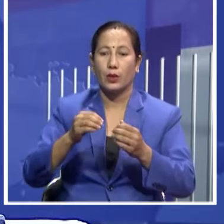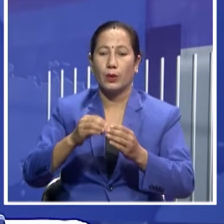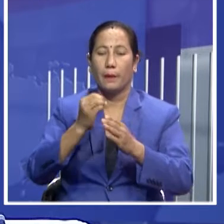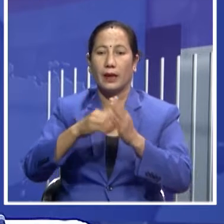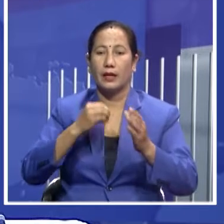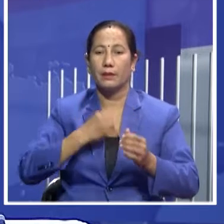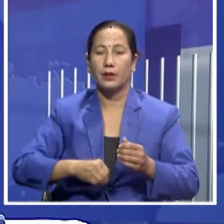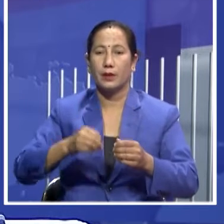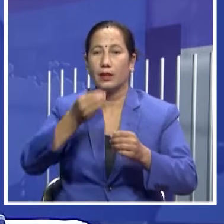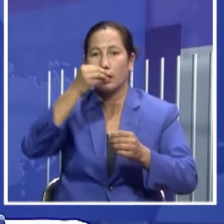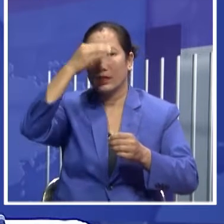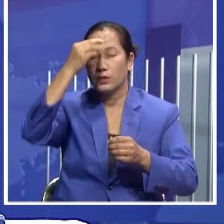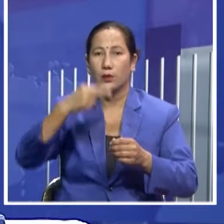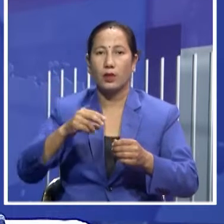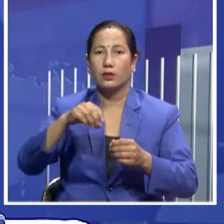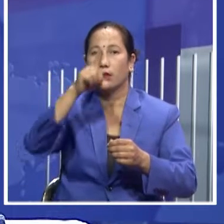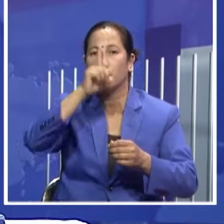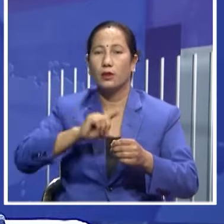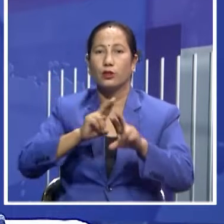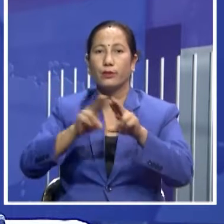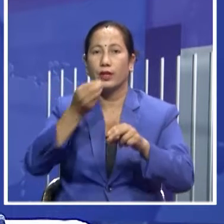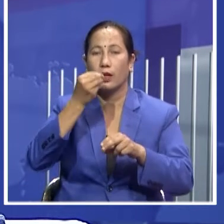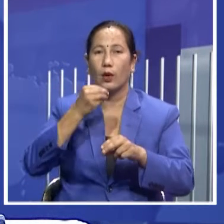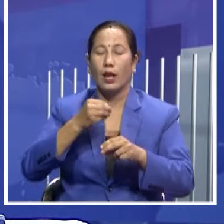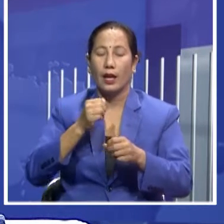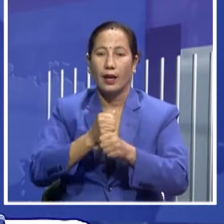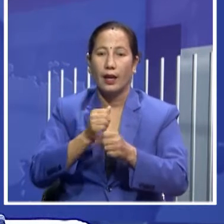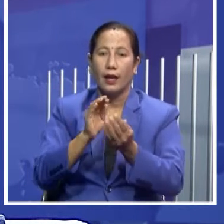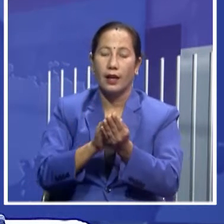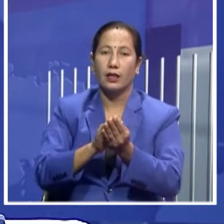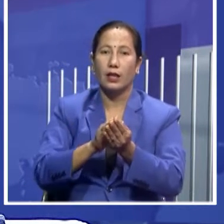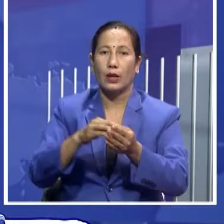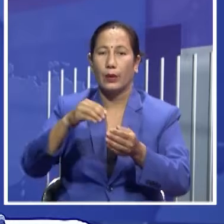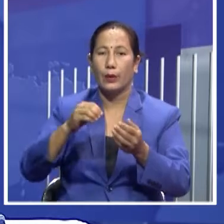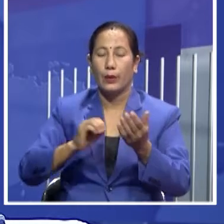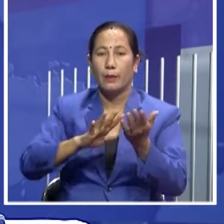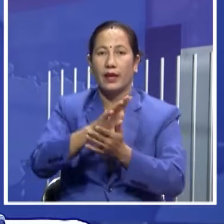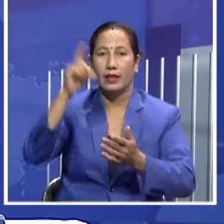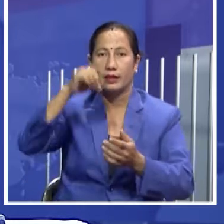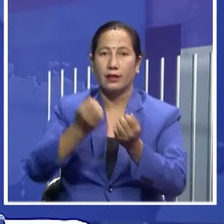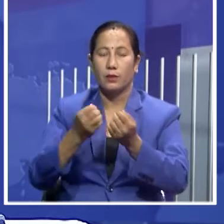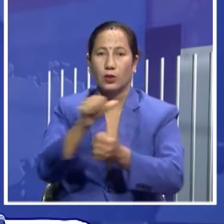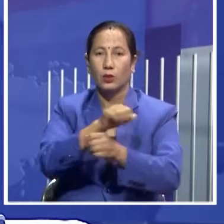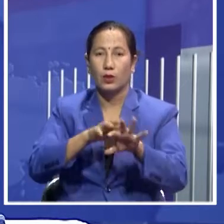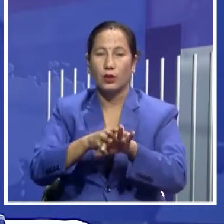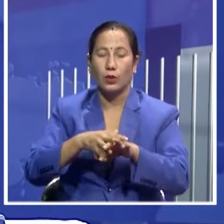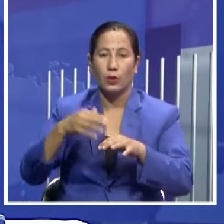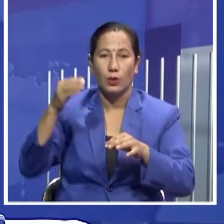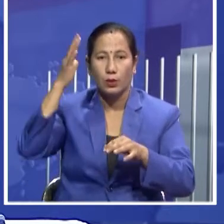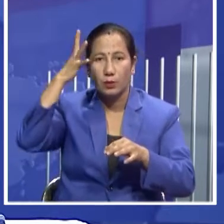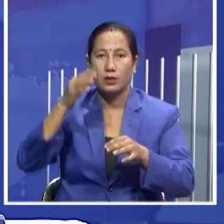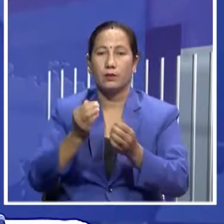छाक टार्न समस्या भएको छ। वर्षभरि खानको लागि जोहो गरेको अन्नपात बाढीले क्षति गरेपछि उनीहरू बिचल्लीमा परेका